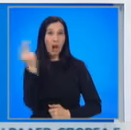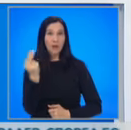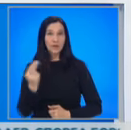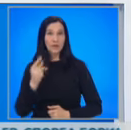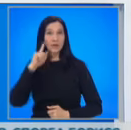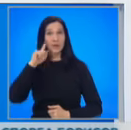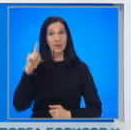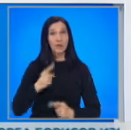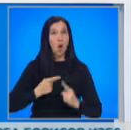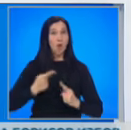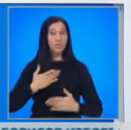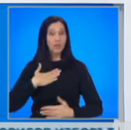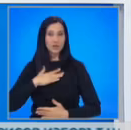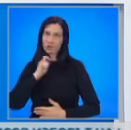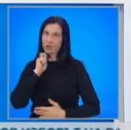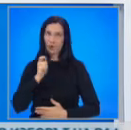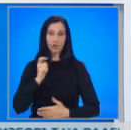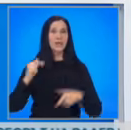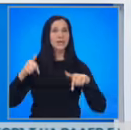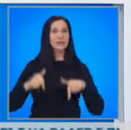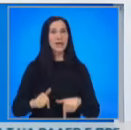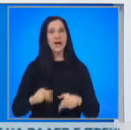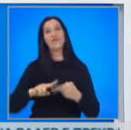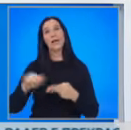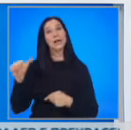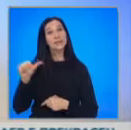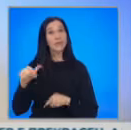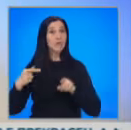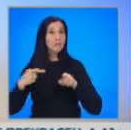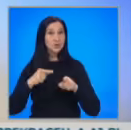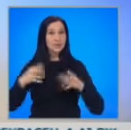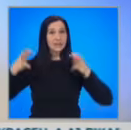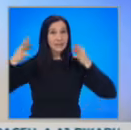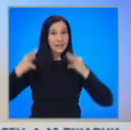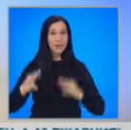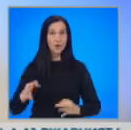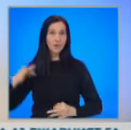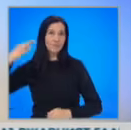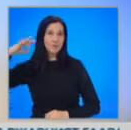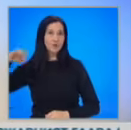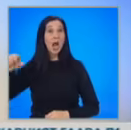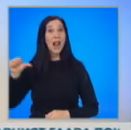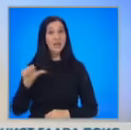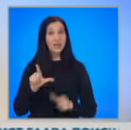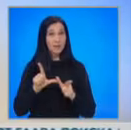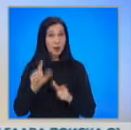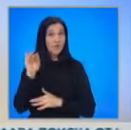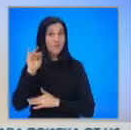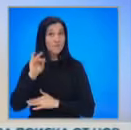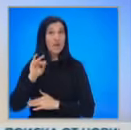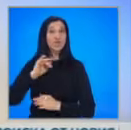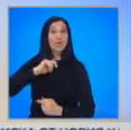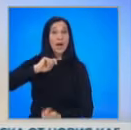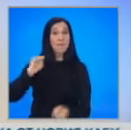Картината на деня от нашите репортери сега. Вера Александрова проследи церемонията в президентството. Александър Марков беше на смяната